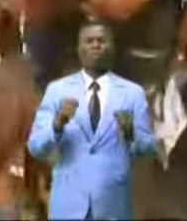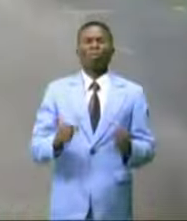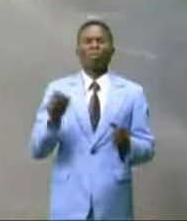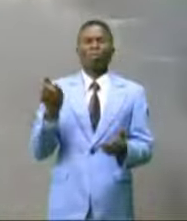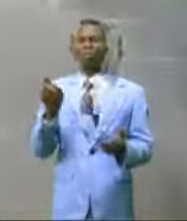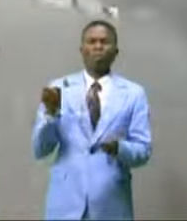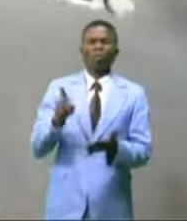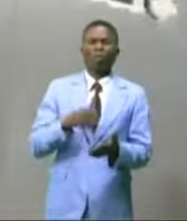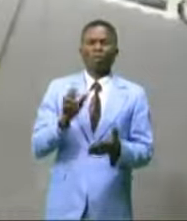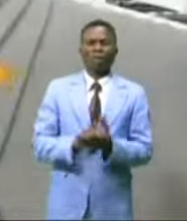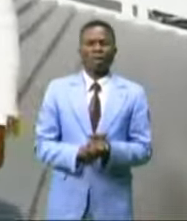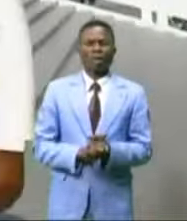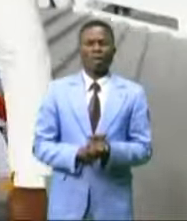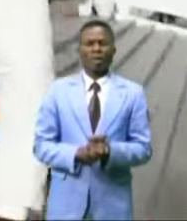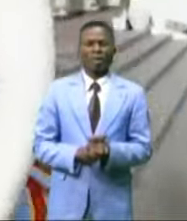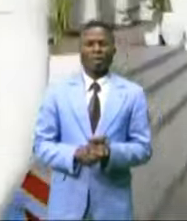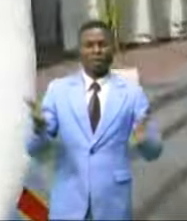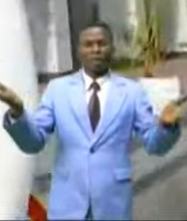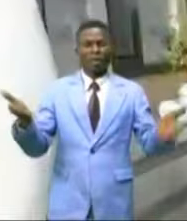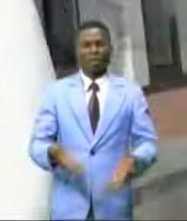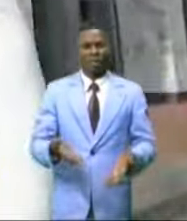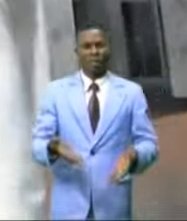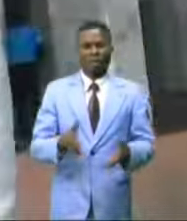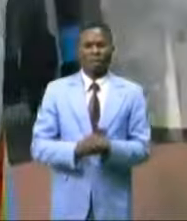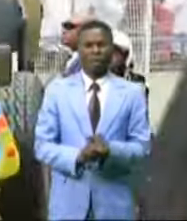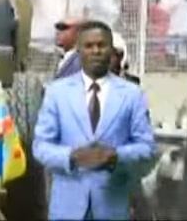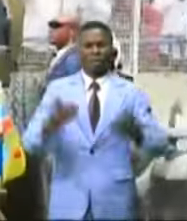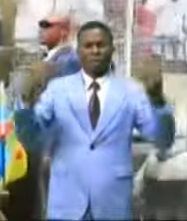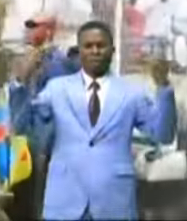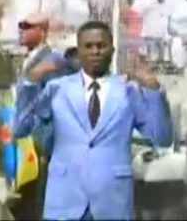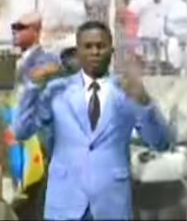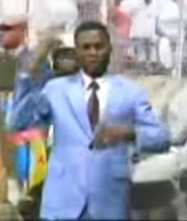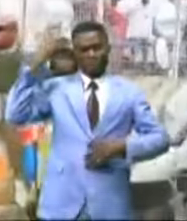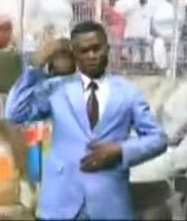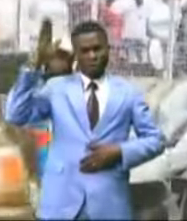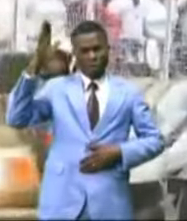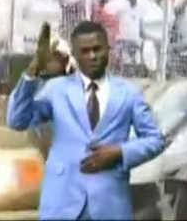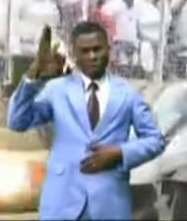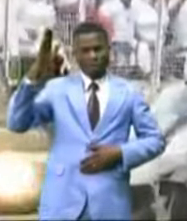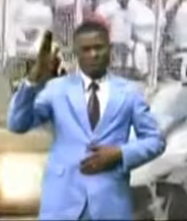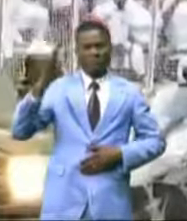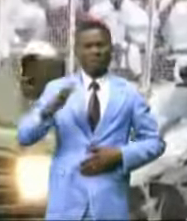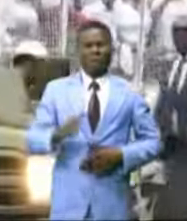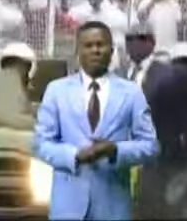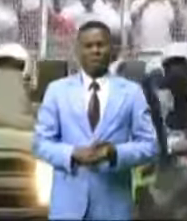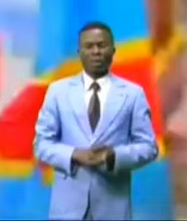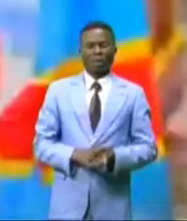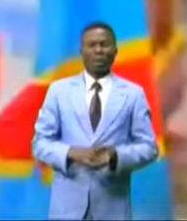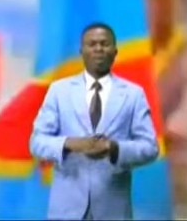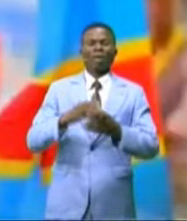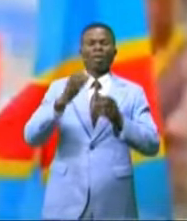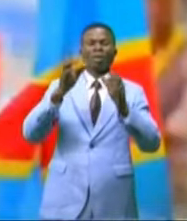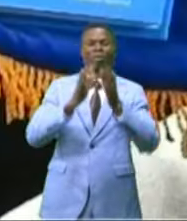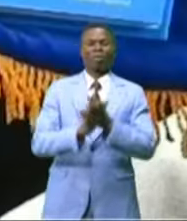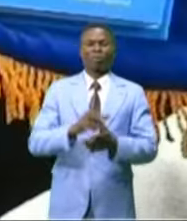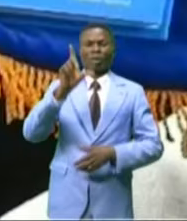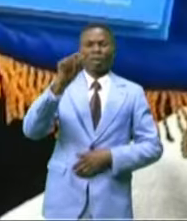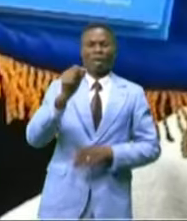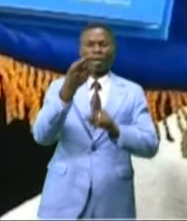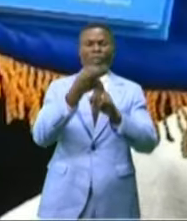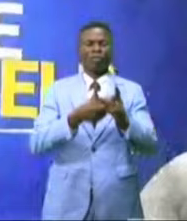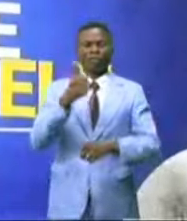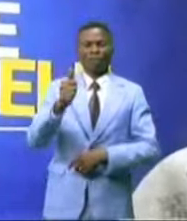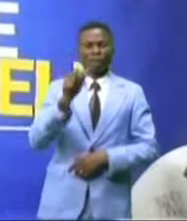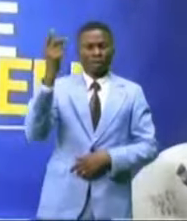rondé a assisté au sacre du chef de l'État ekedi tililombo au stade de martyr le 20 janvier dernier à